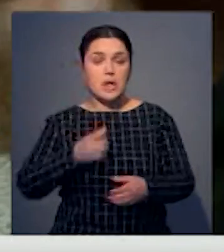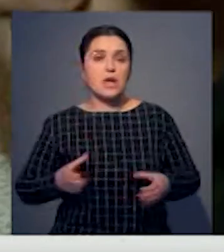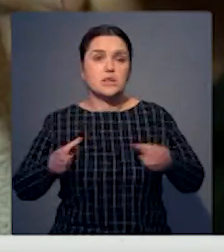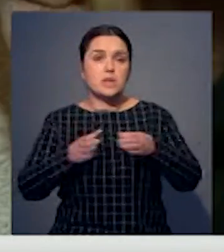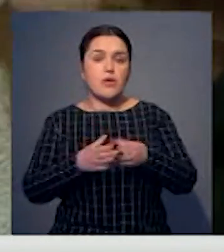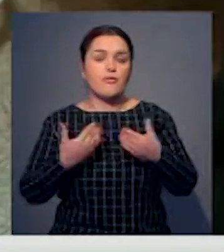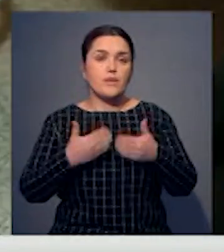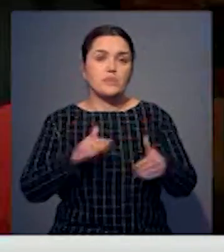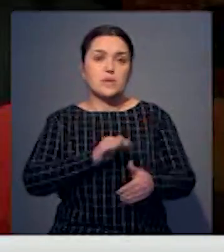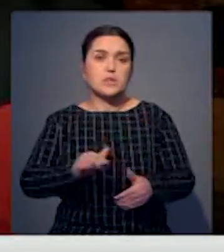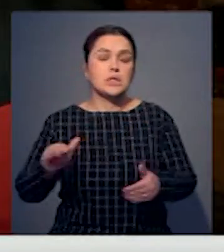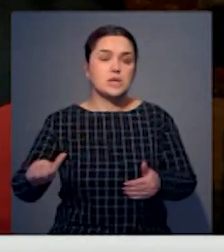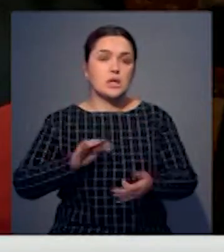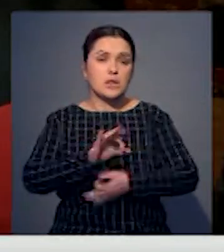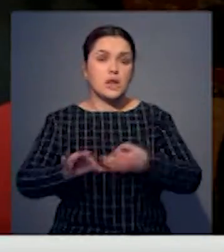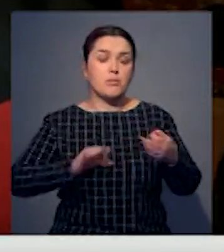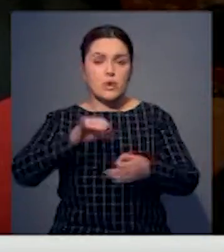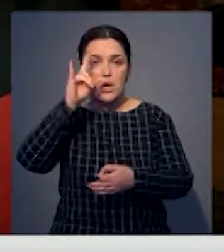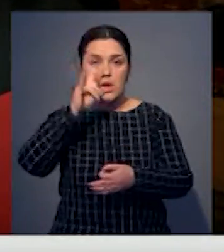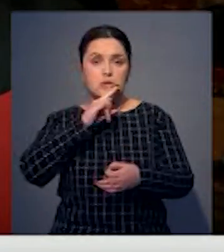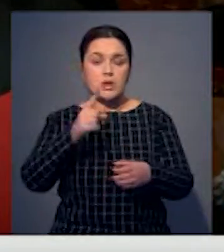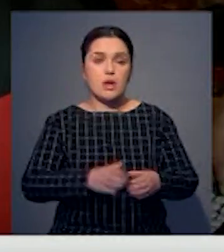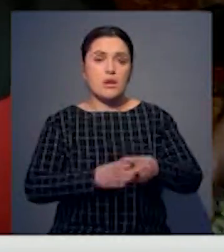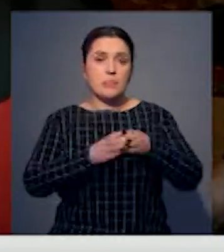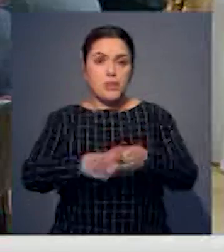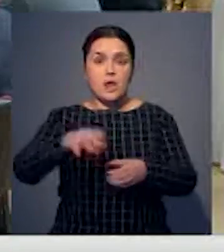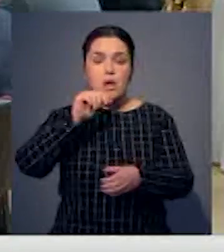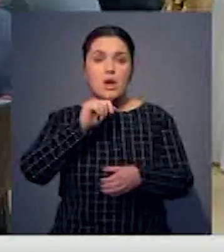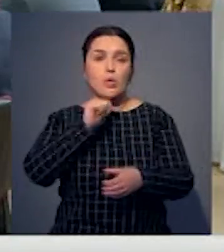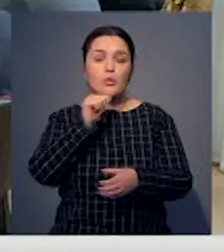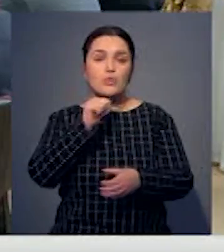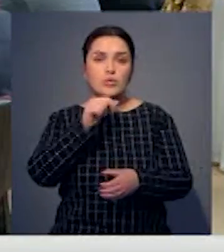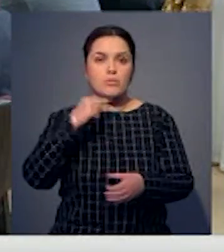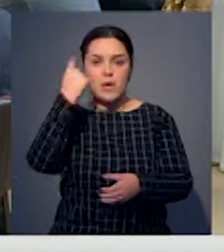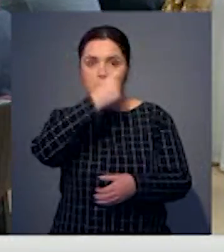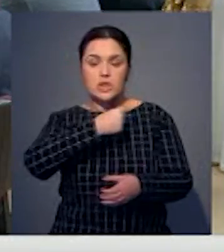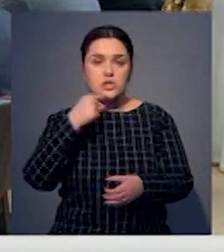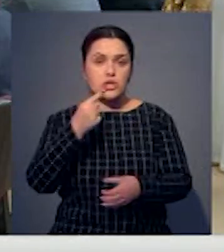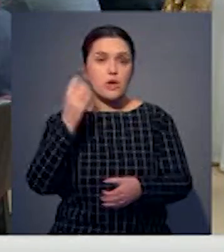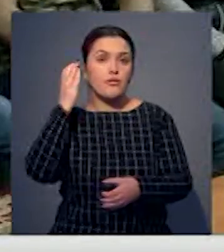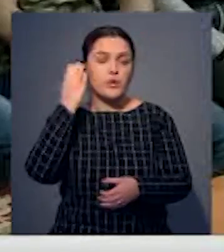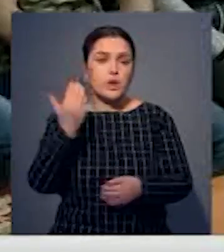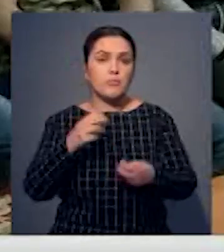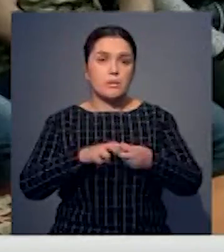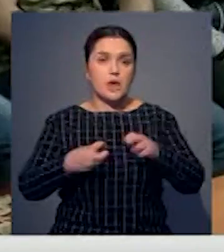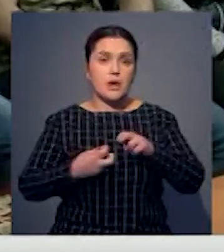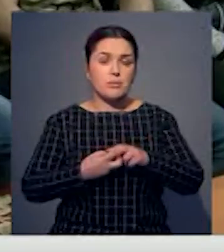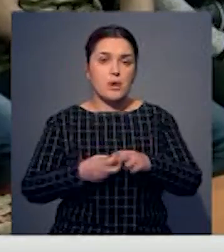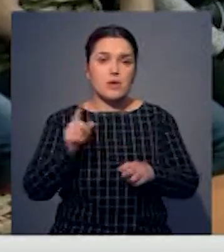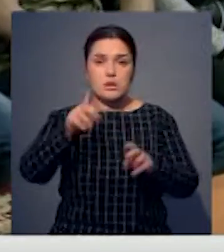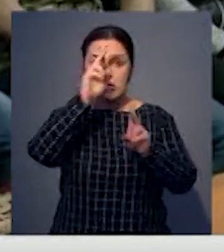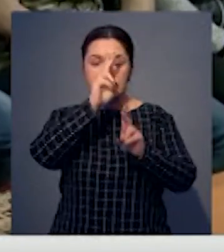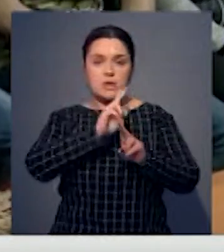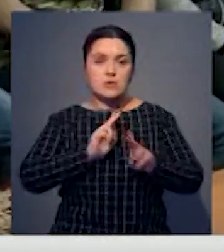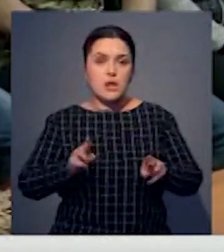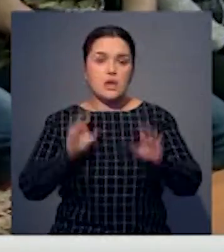домов Казахстана. Представители этой организации прибыли в Кустанай, чтобы лично выслушать нуждающихся молодых людей. Некоторые из них из-за незнания не вставали в